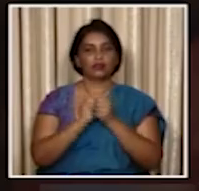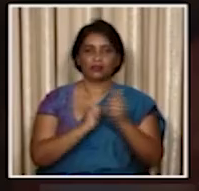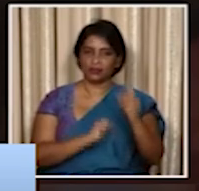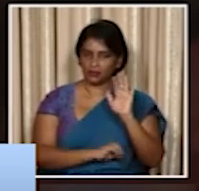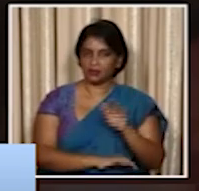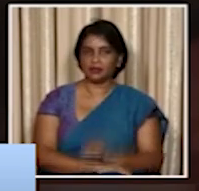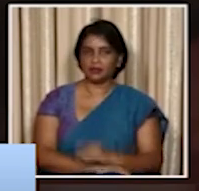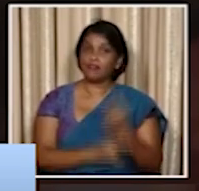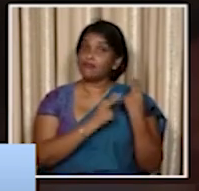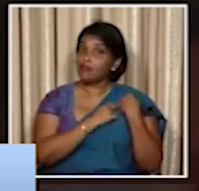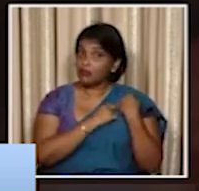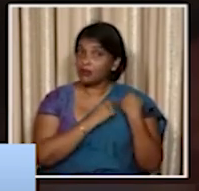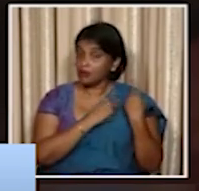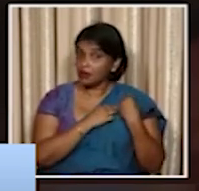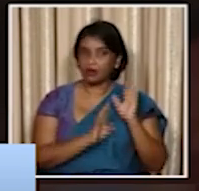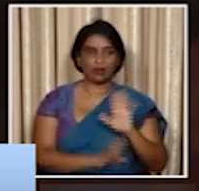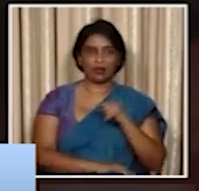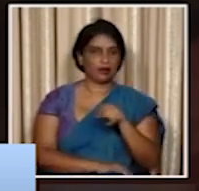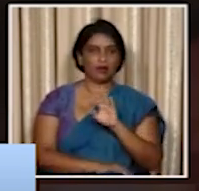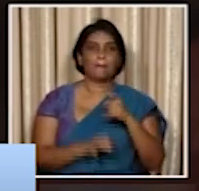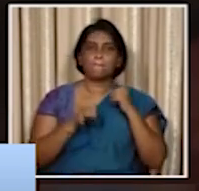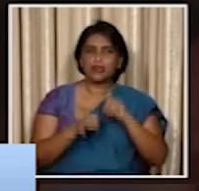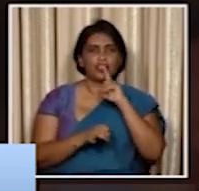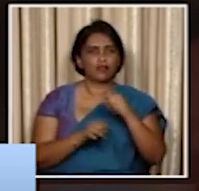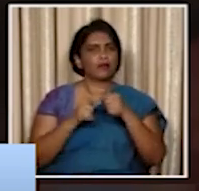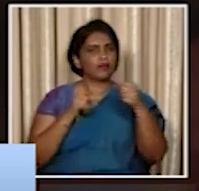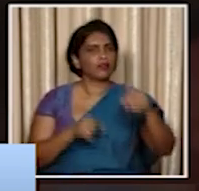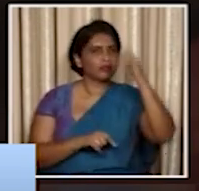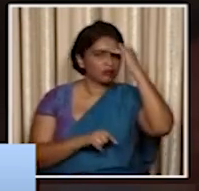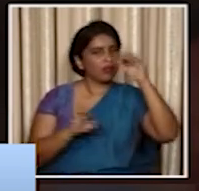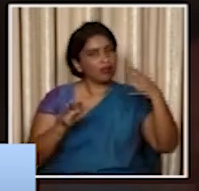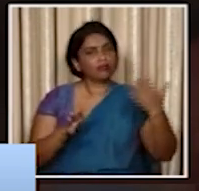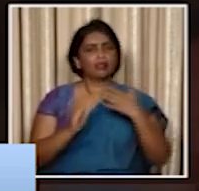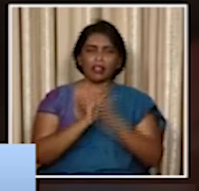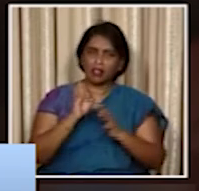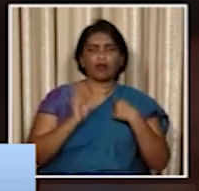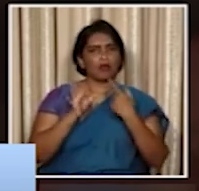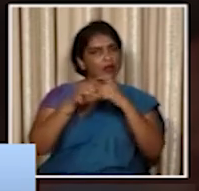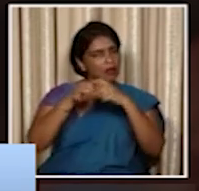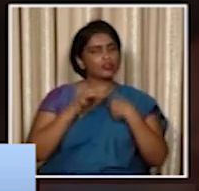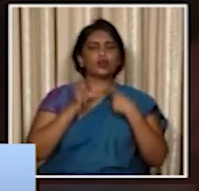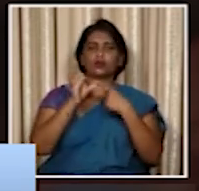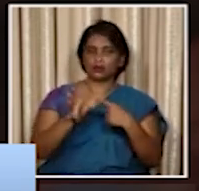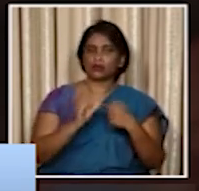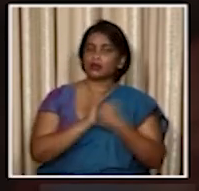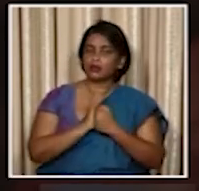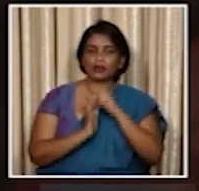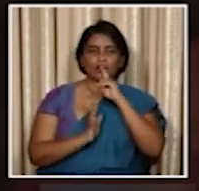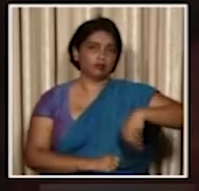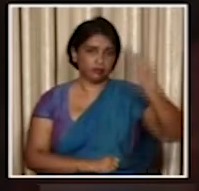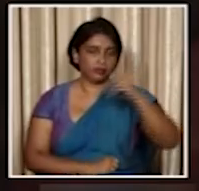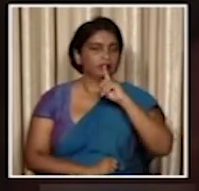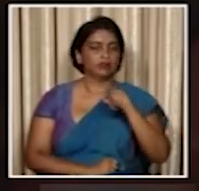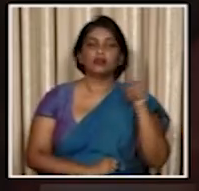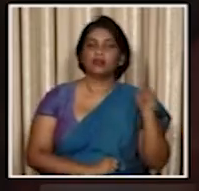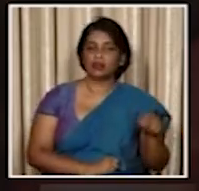කරනවා. බැඳිලා ඉන්නවද නැද්ද කියන එක නෙවෙයි මෙතන ප්‍රශ්නයක් ඇහුවොත් විපක්ෂ නායකවරයා කවුරු හරි අපි ඇමතිවරු අපි උත්තර දෙනවා. ගරු කථානායකතුමනේ සරල ප්‍රශ්නයක් ඇහුවේ.